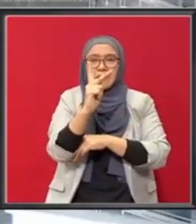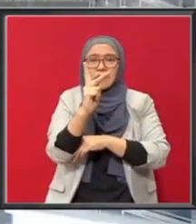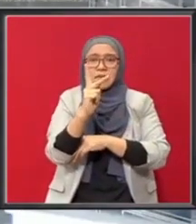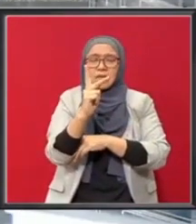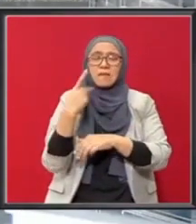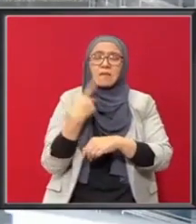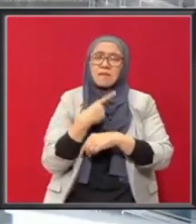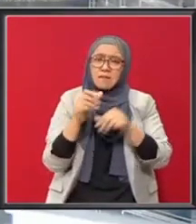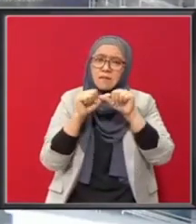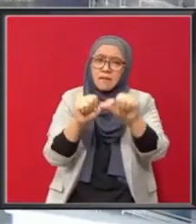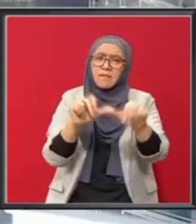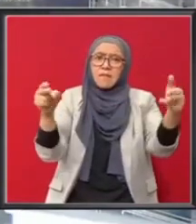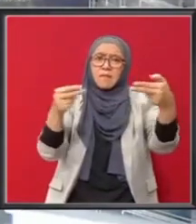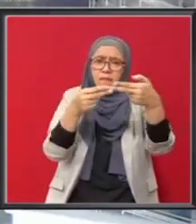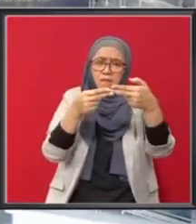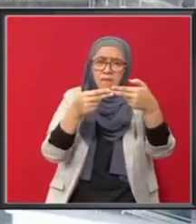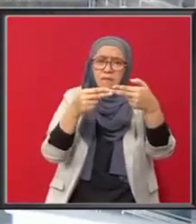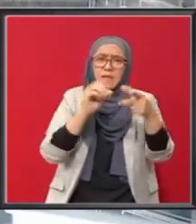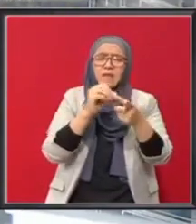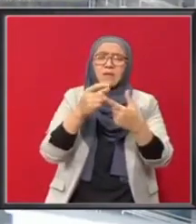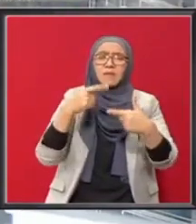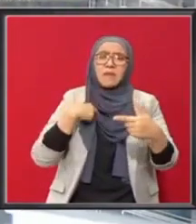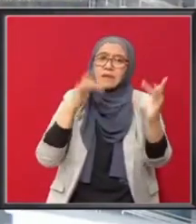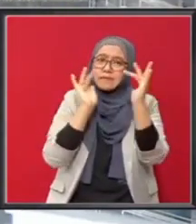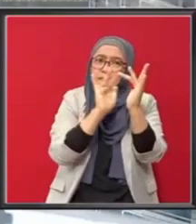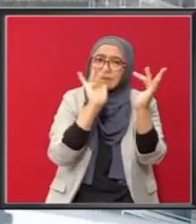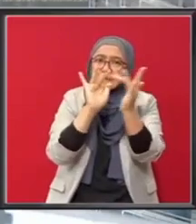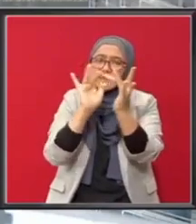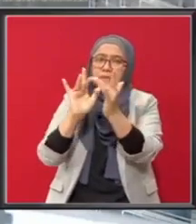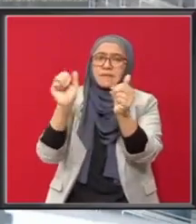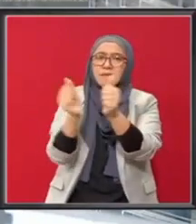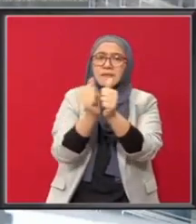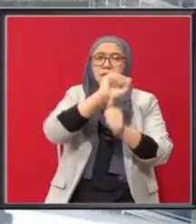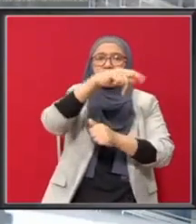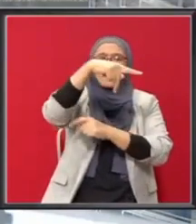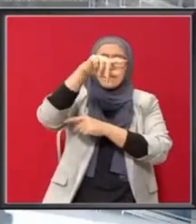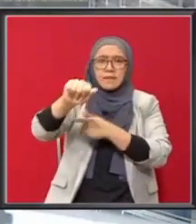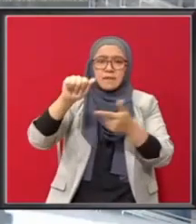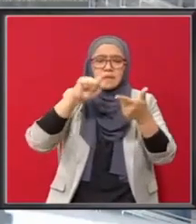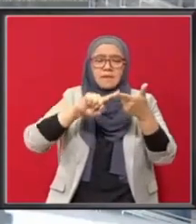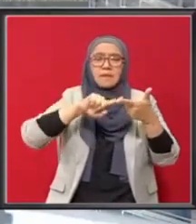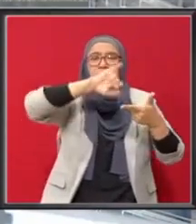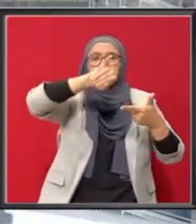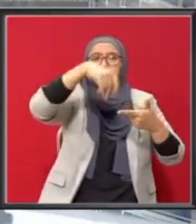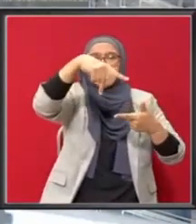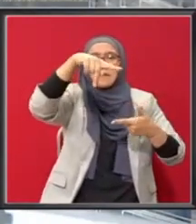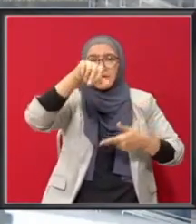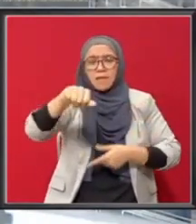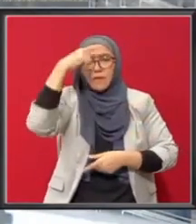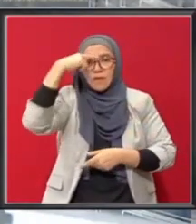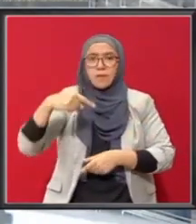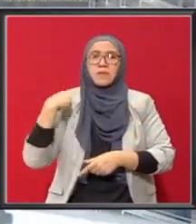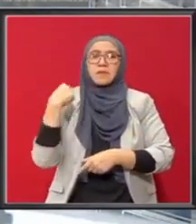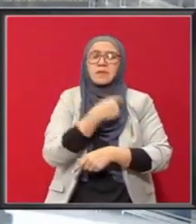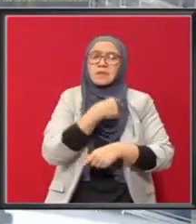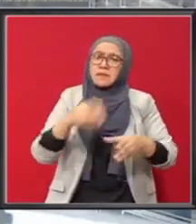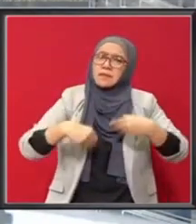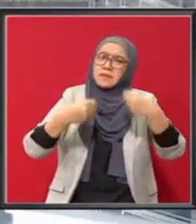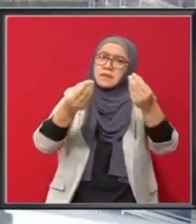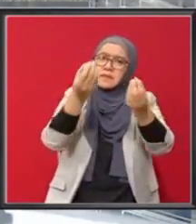berhubungan ataupun Adella Yes dengan Sp dan juga GPP bagi kita menempatkan